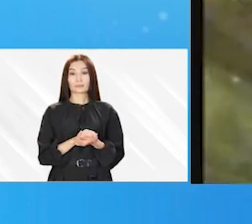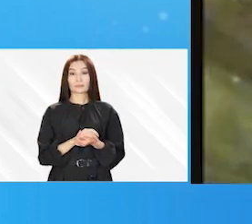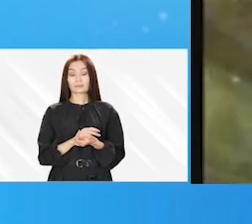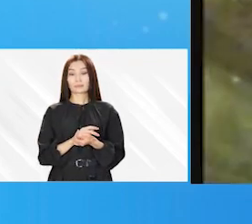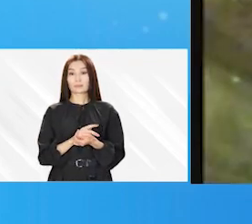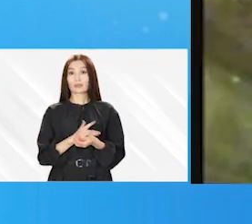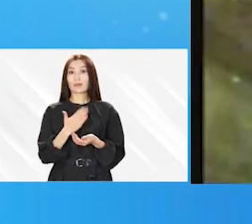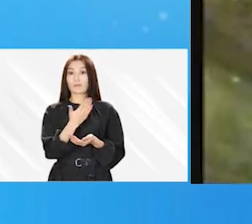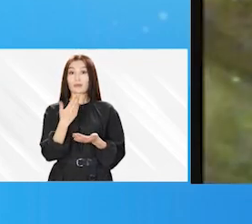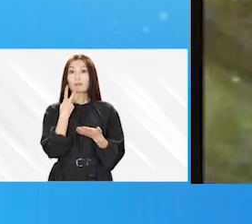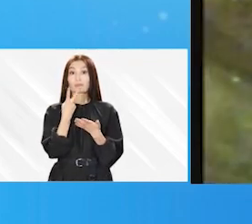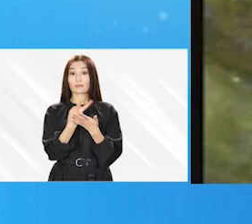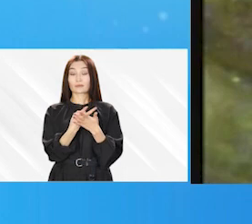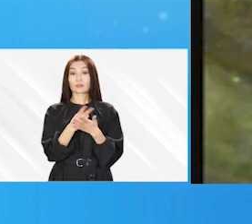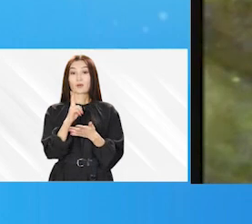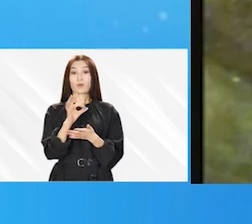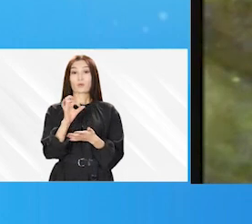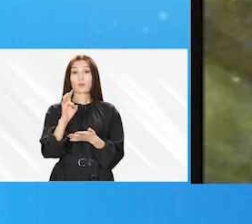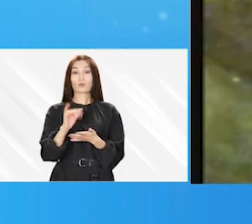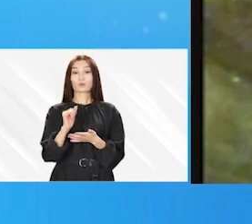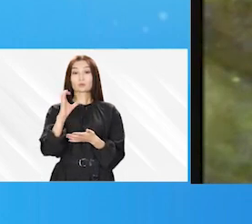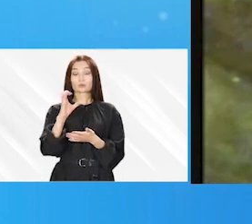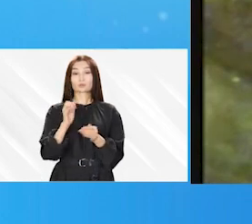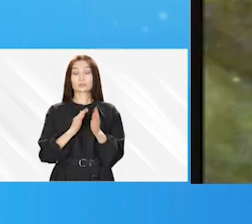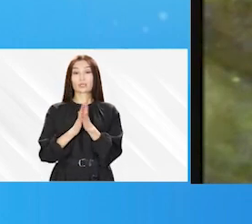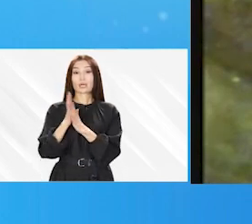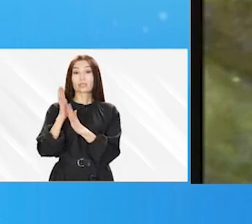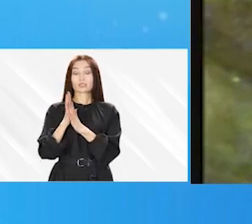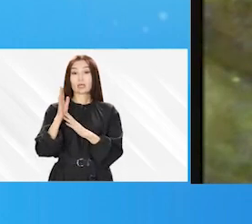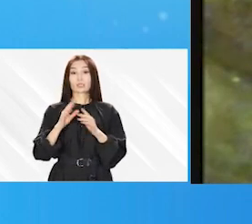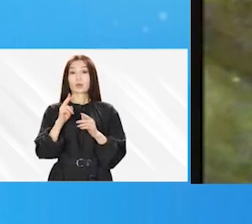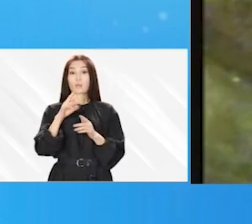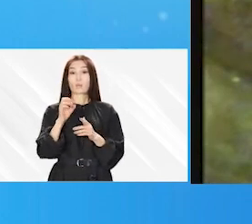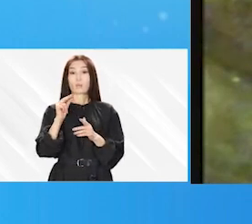вы видите конус нарастания почки тополя